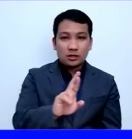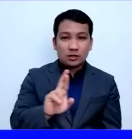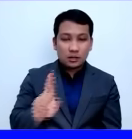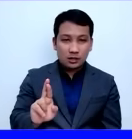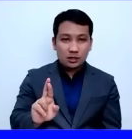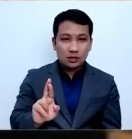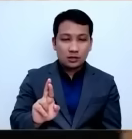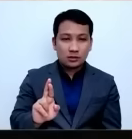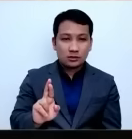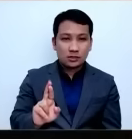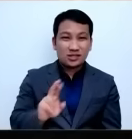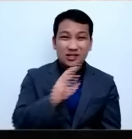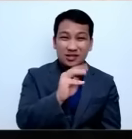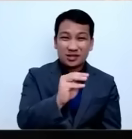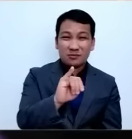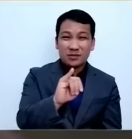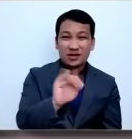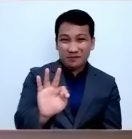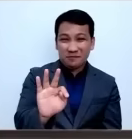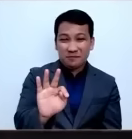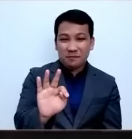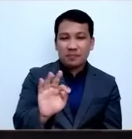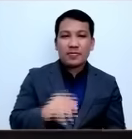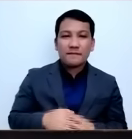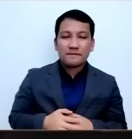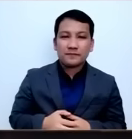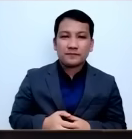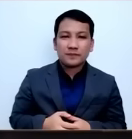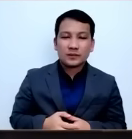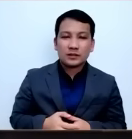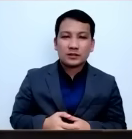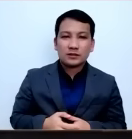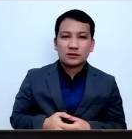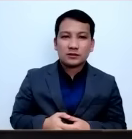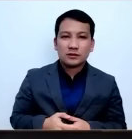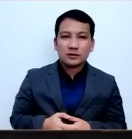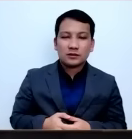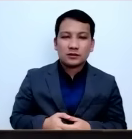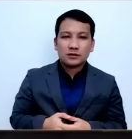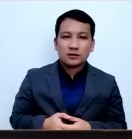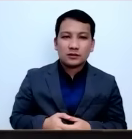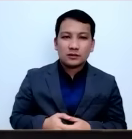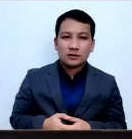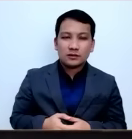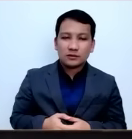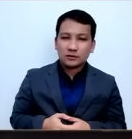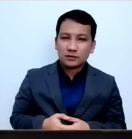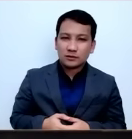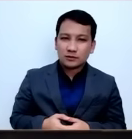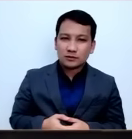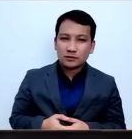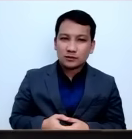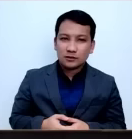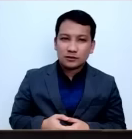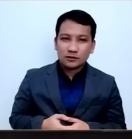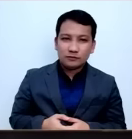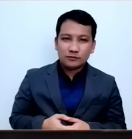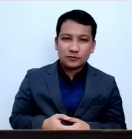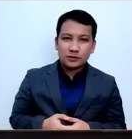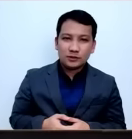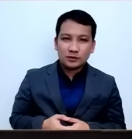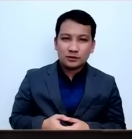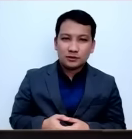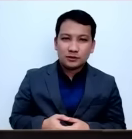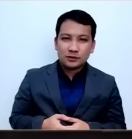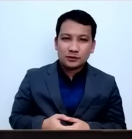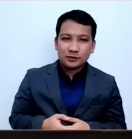regulations ng Maharlika Investment Fund. But as much as possible, on the day-to-day workings of the fund, we leave it to the board,